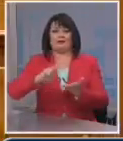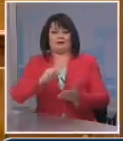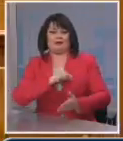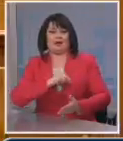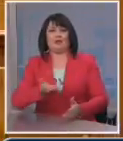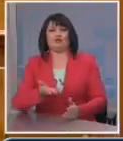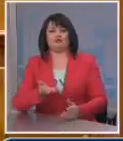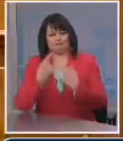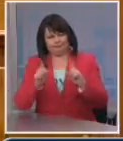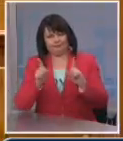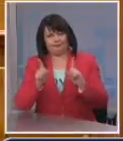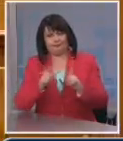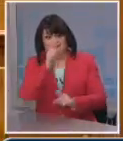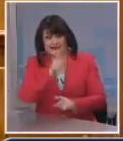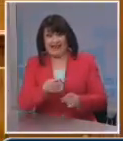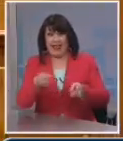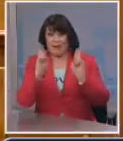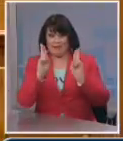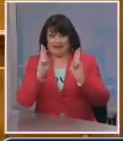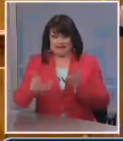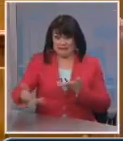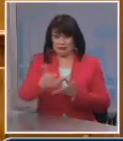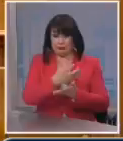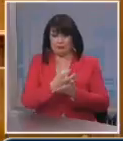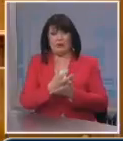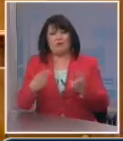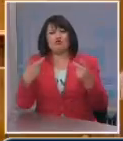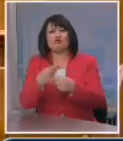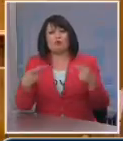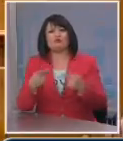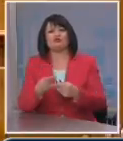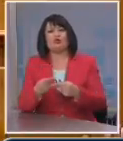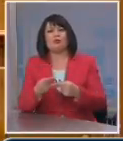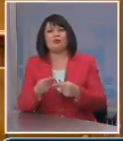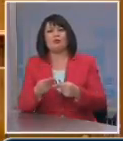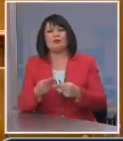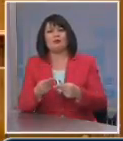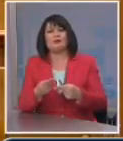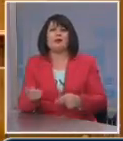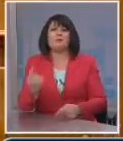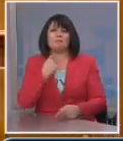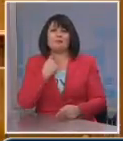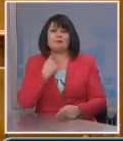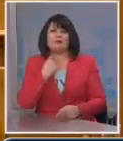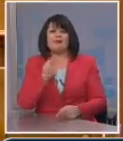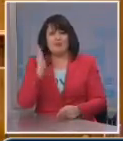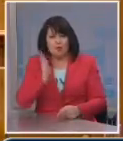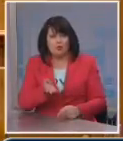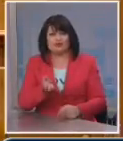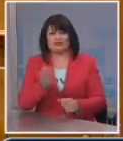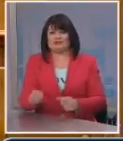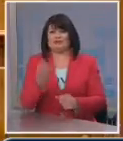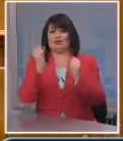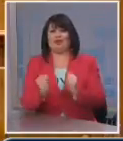παράδοξο. Όσα ελπίζετε να εισπράξετε από τις παρεμβάσεις τις οποίες σήμερα νομοθετείτε, τα χάνετε από τις εισφορές τις οποίες δεν